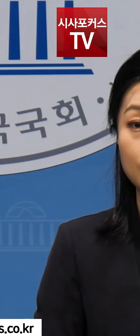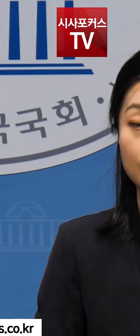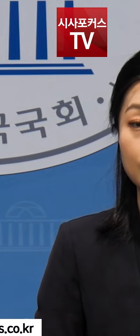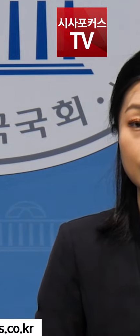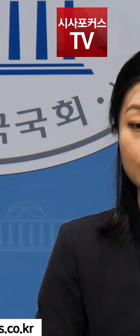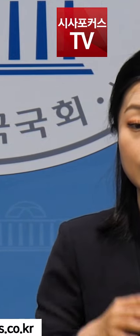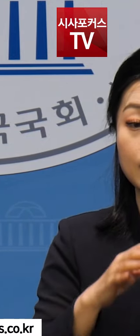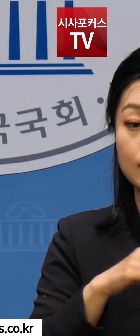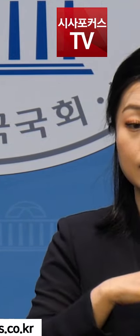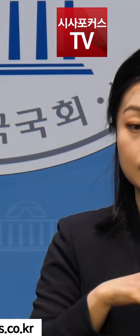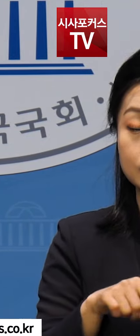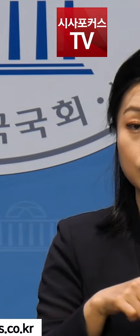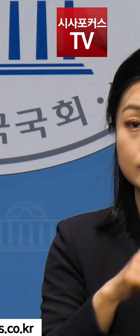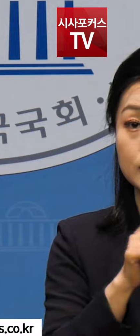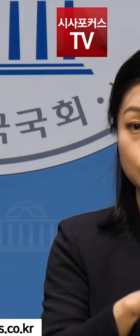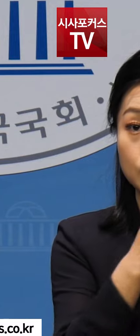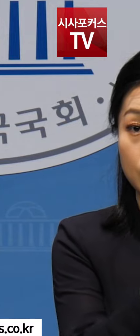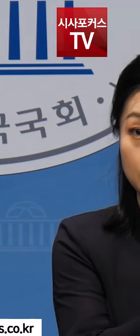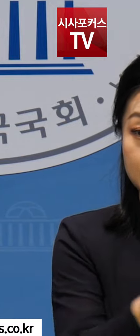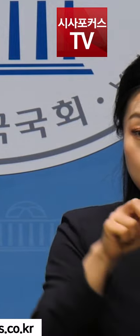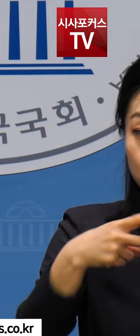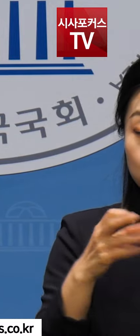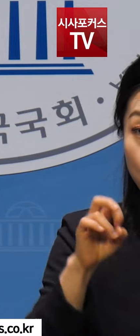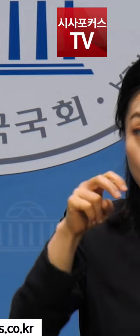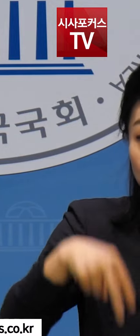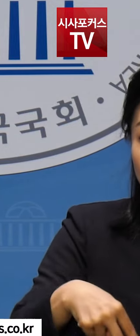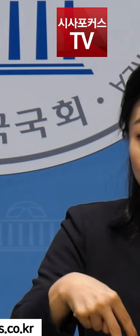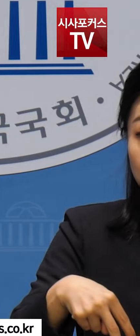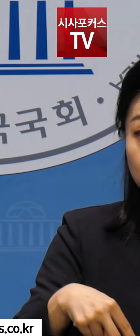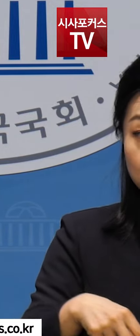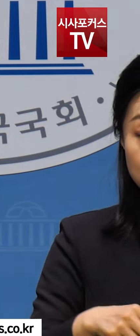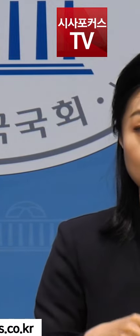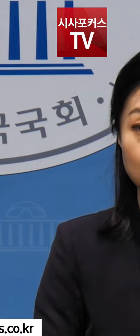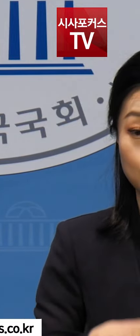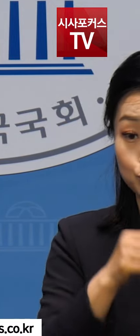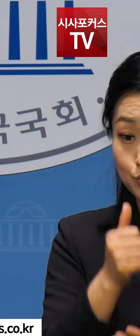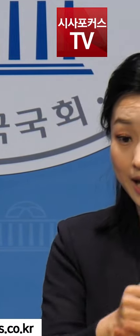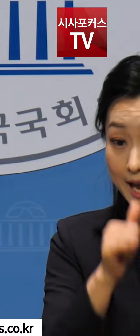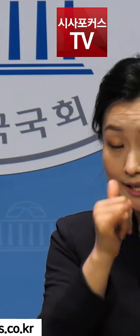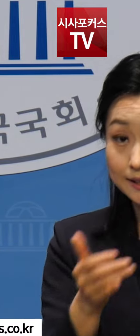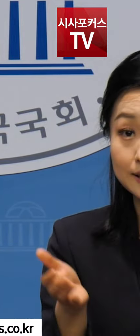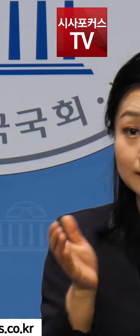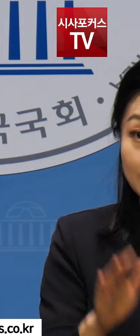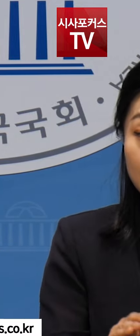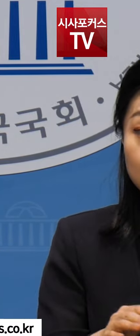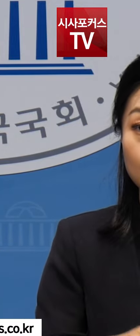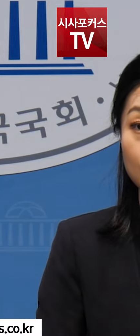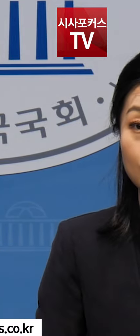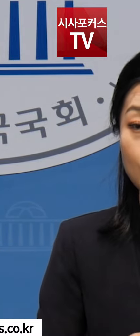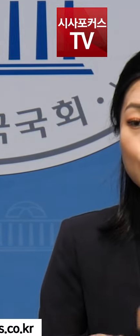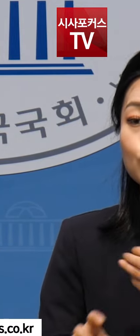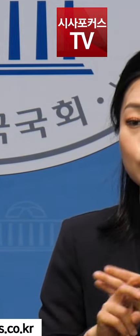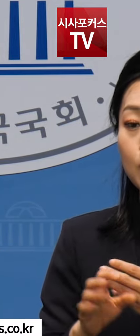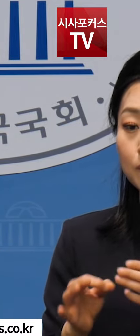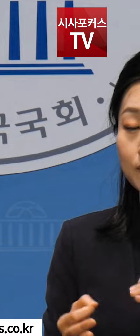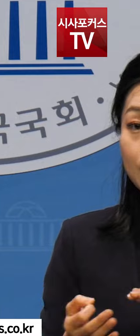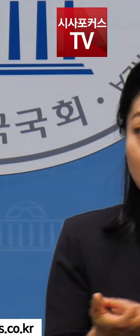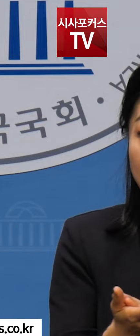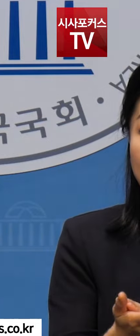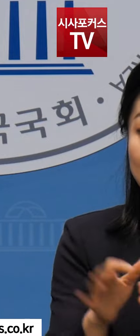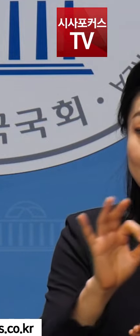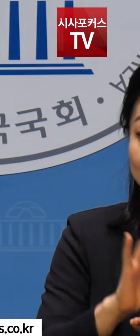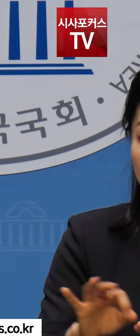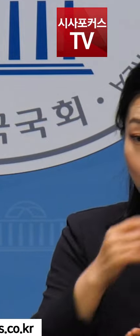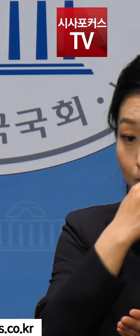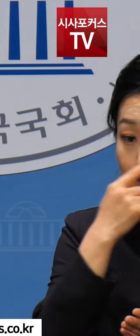사건에서 정치검찰은 유동규를 불고불리의 법리를 적용하게 만들어 불법 자금을 업자들로부터 받고 사용한